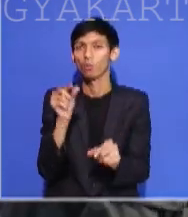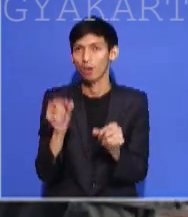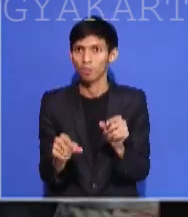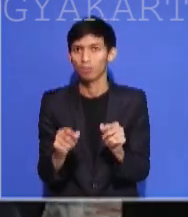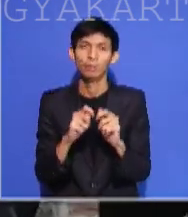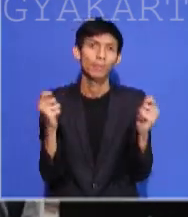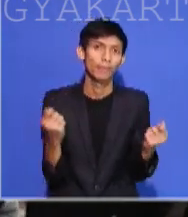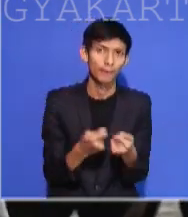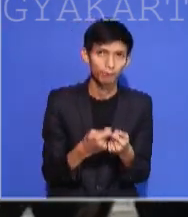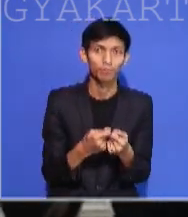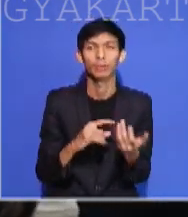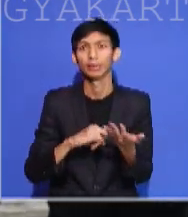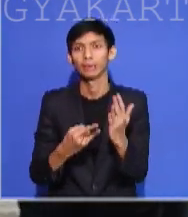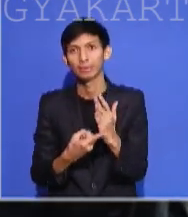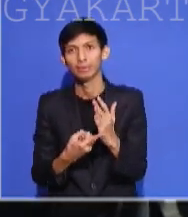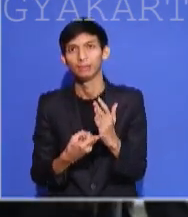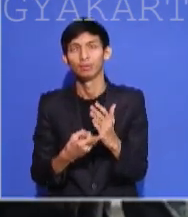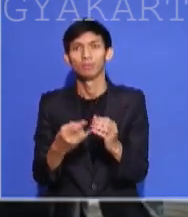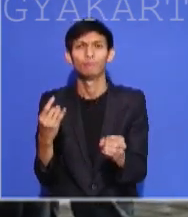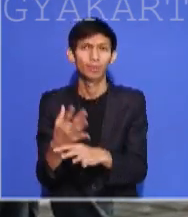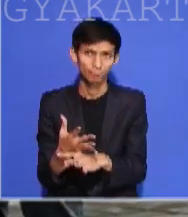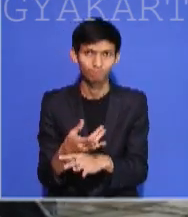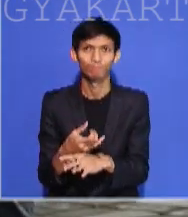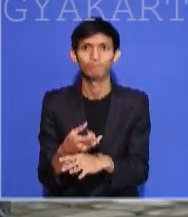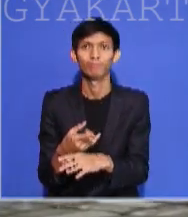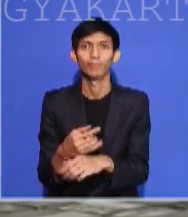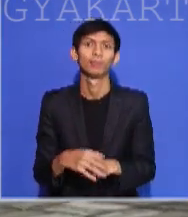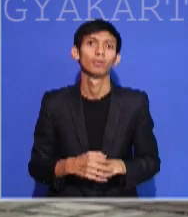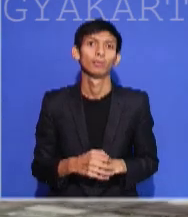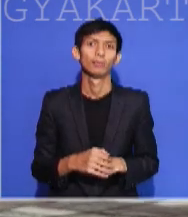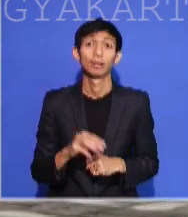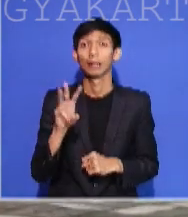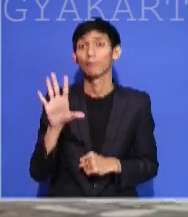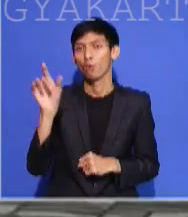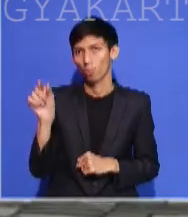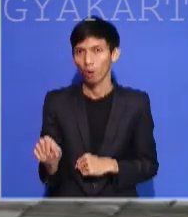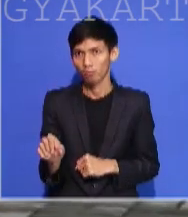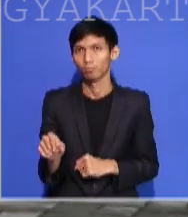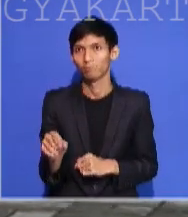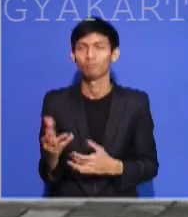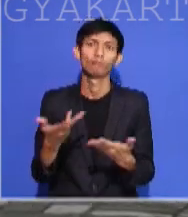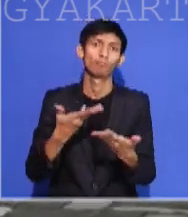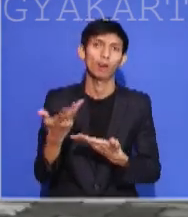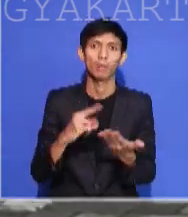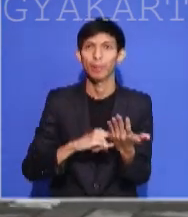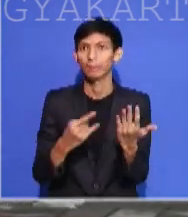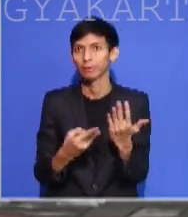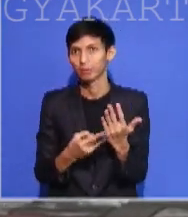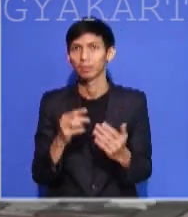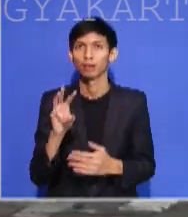tim teknik PLN dan tim pekerjaan dalam keadaan bertegangan sebanyak 35 personil tim pelayanan teknik sebanyak